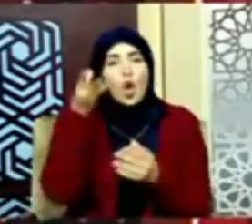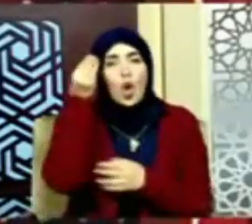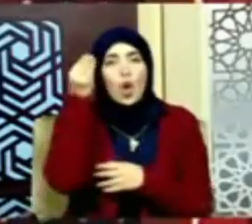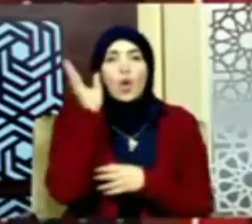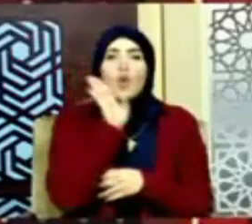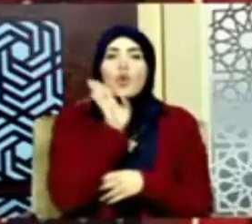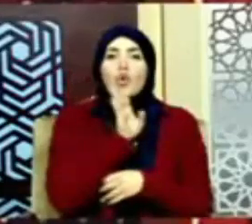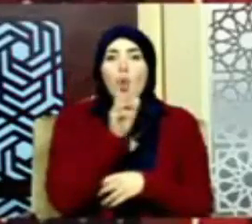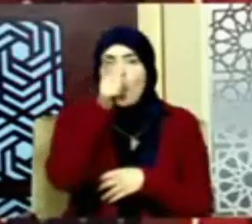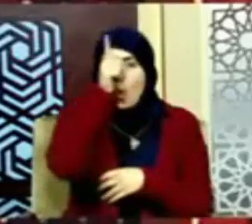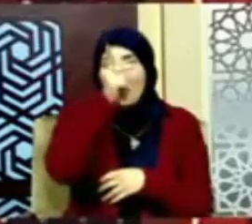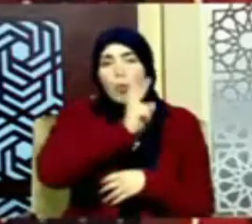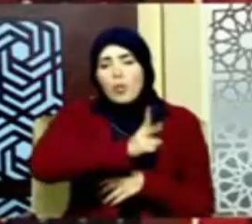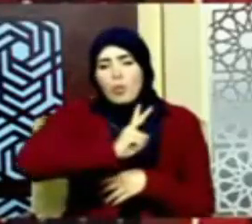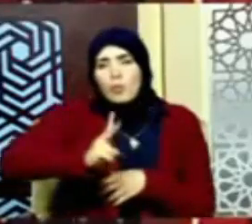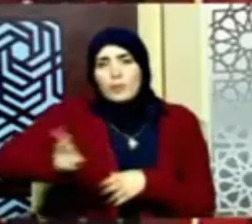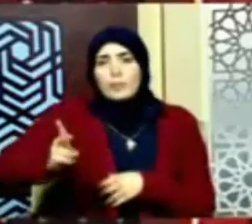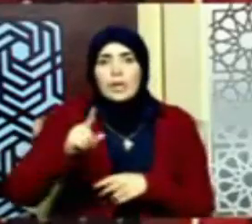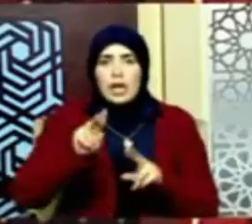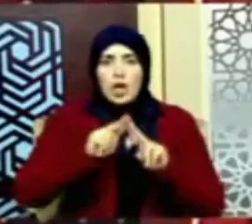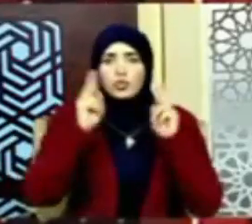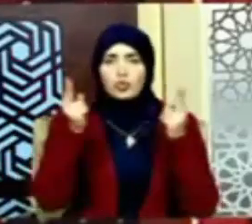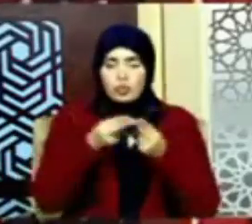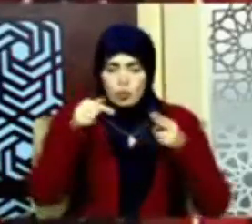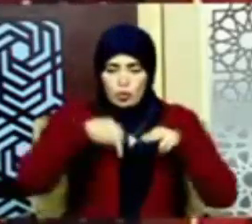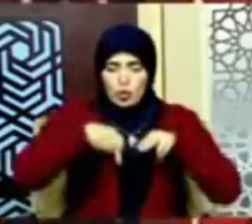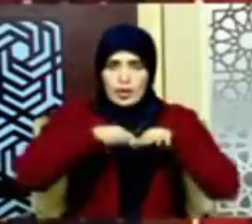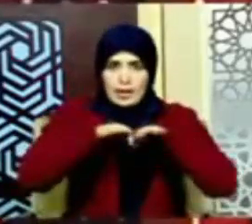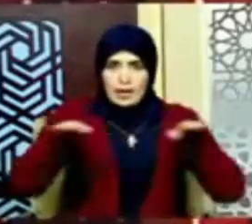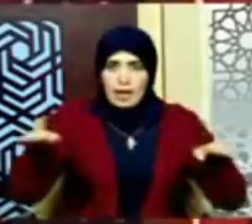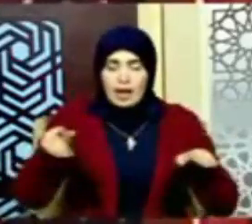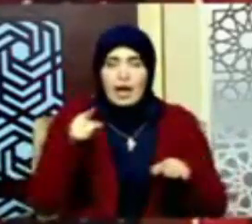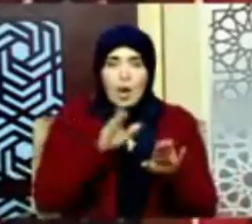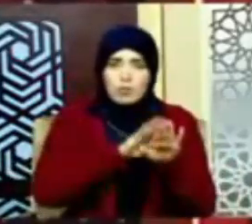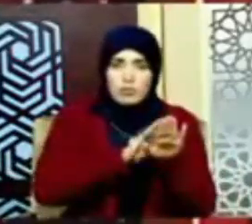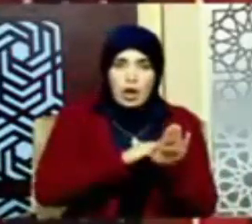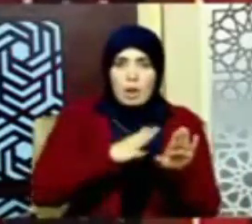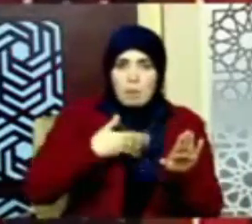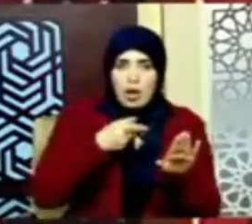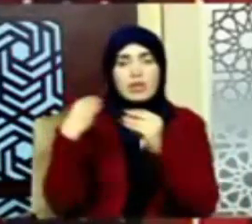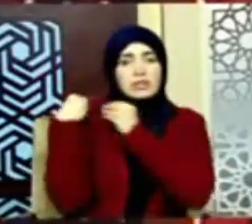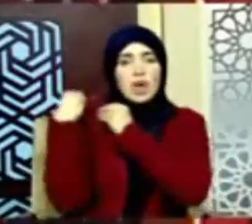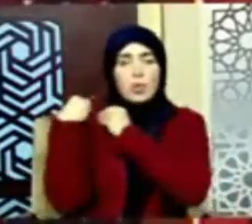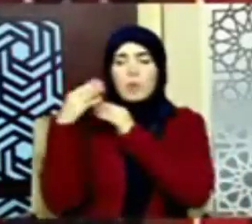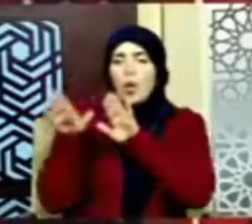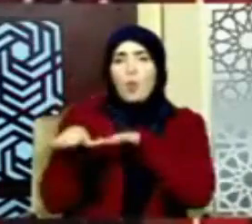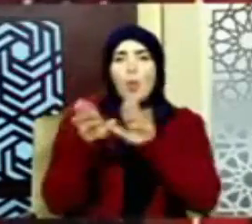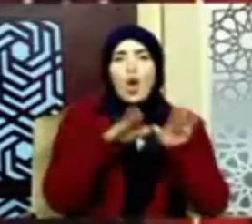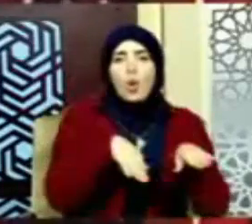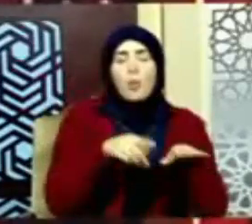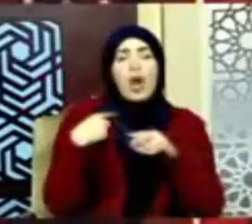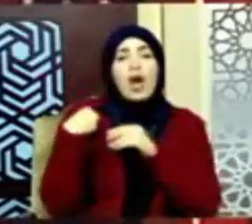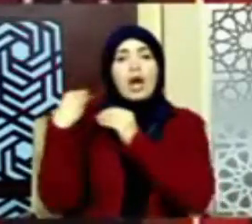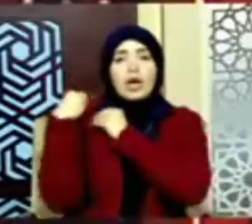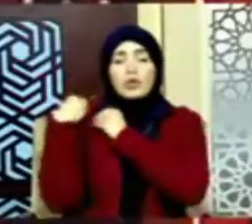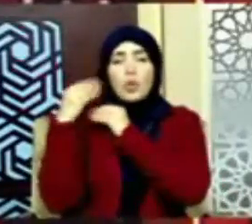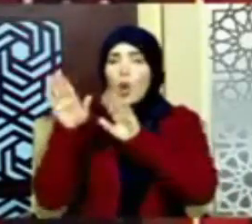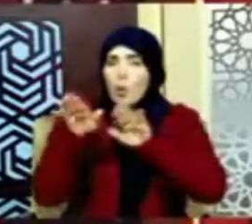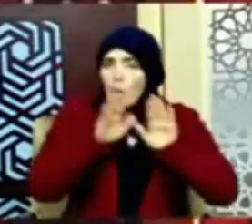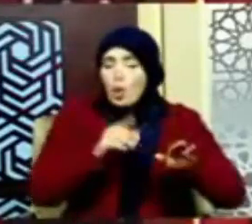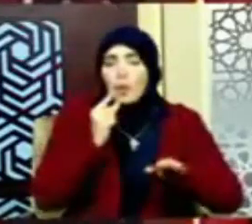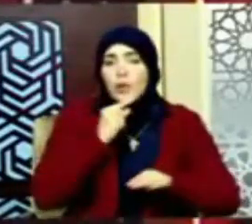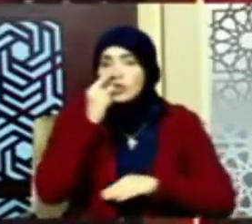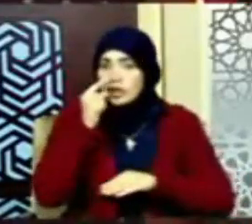الدنيا وطلبها لا يقل أجراً ولا ثواباً عن علوم الدين. بل